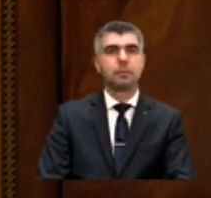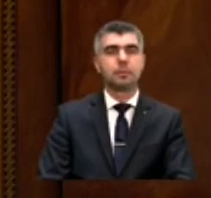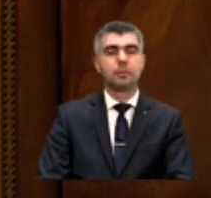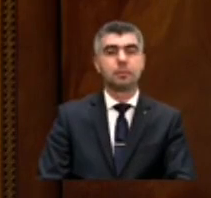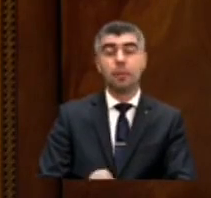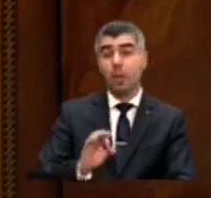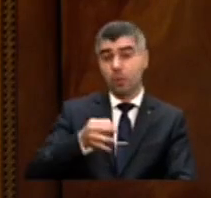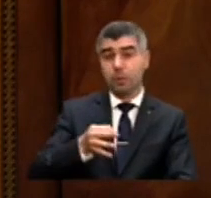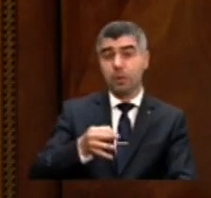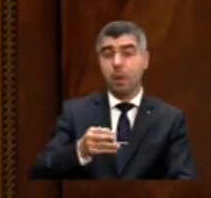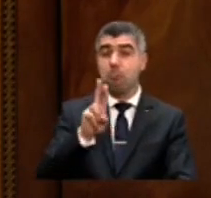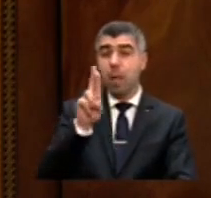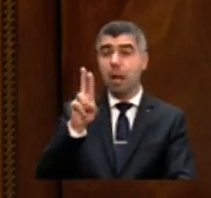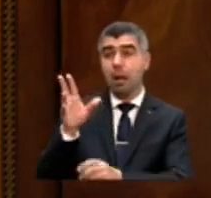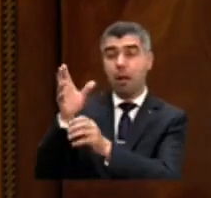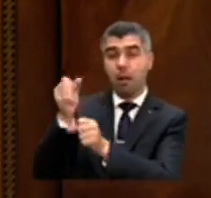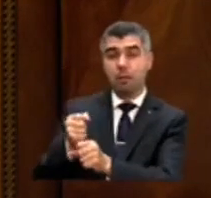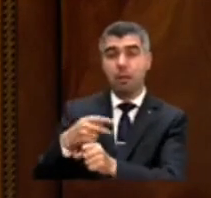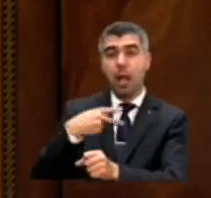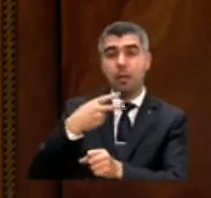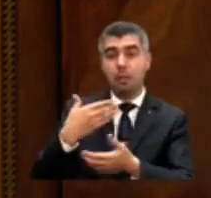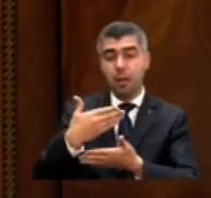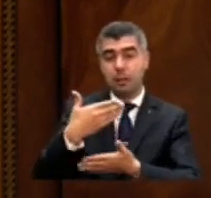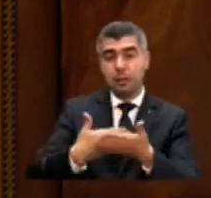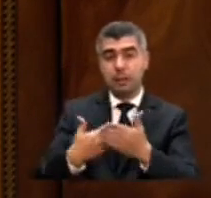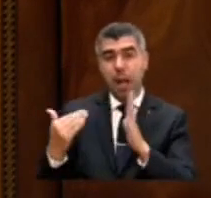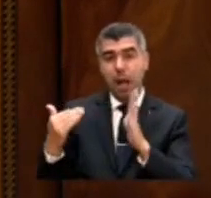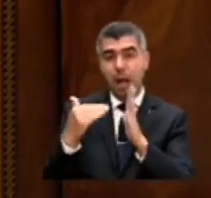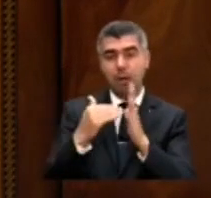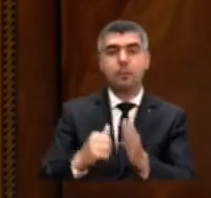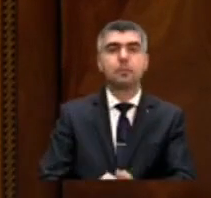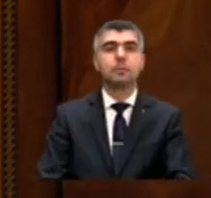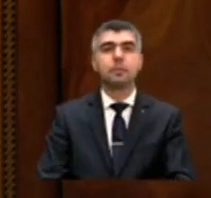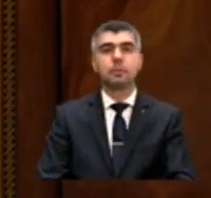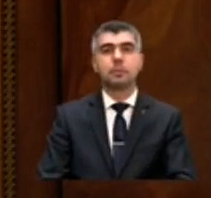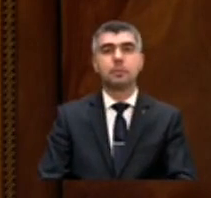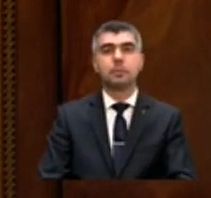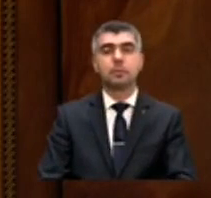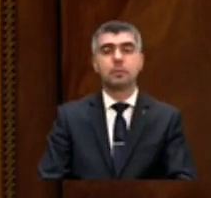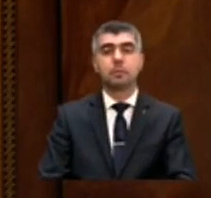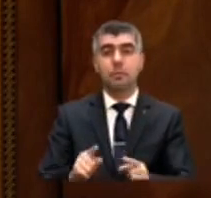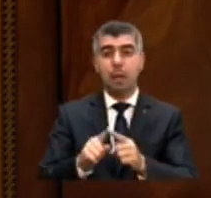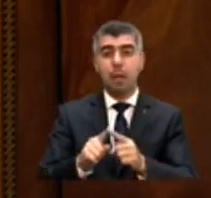وقد أكد جلالة الملك في خطابه السامي الأخير على أن التحدي